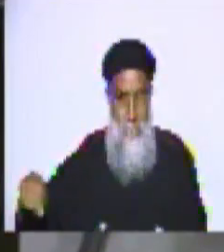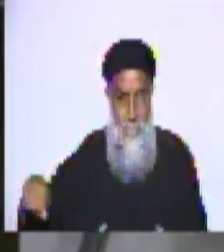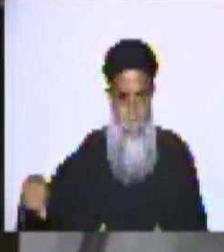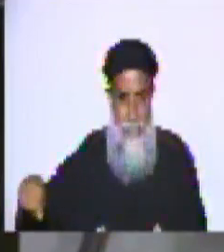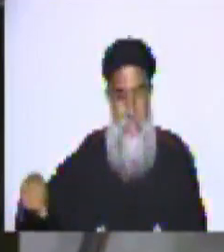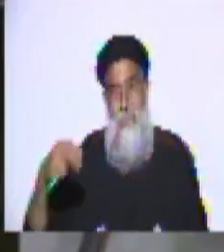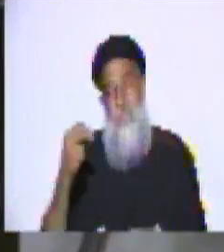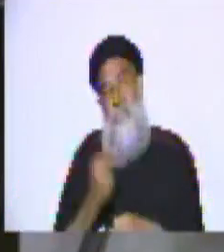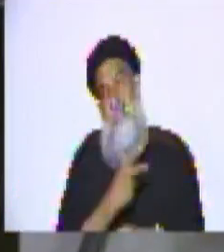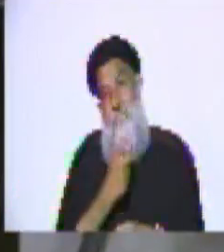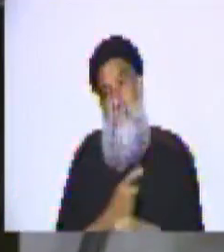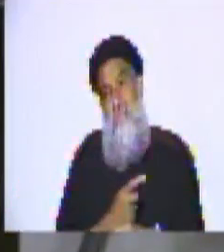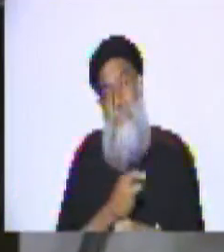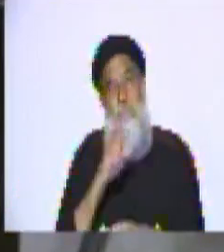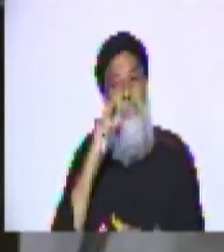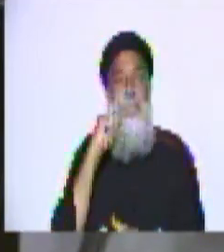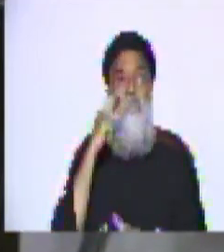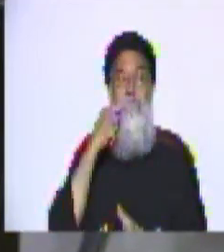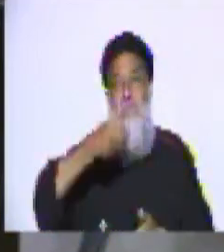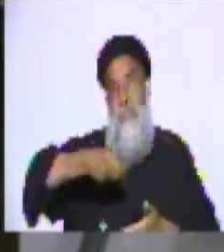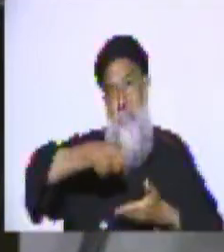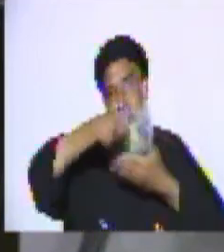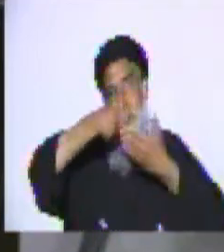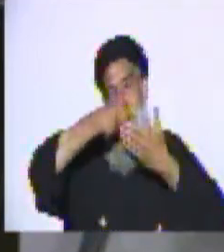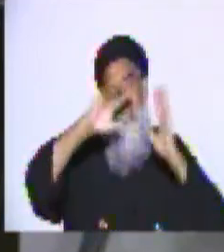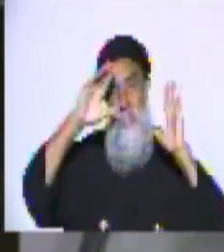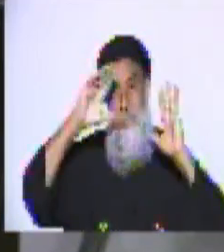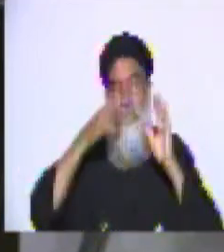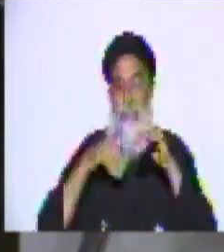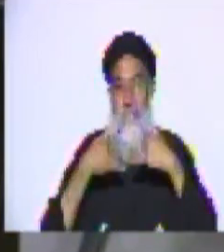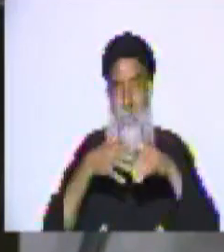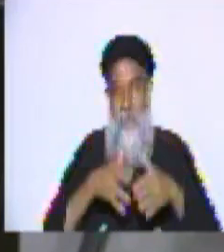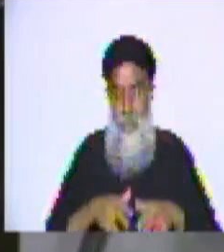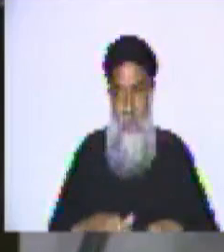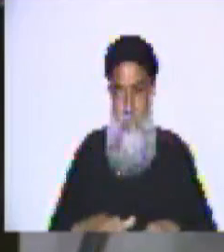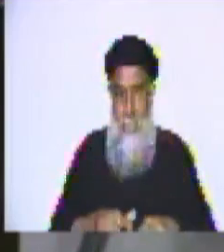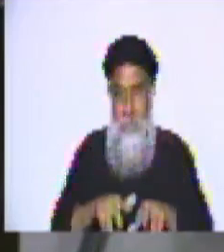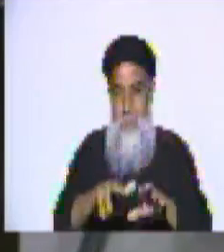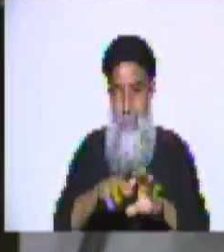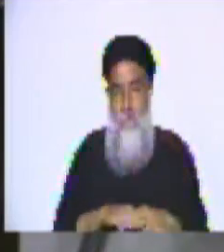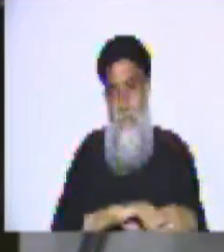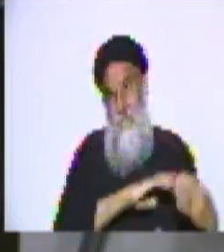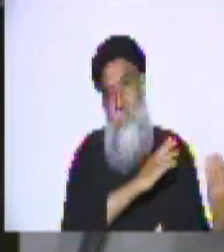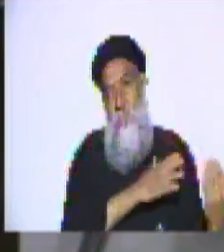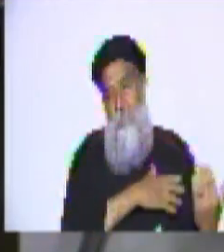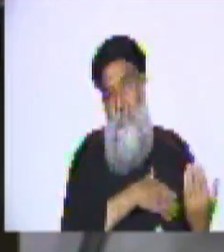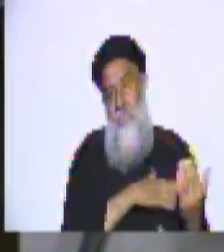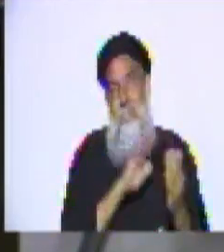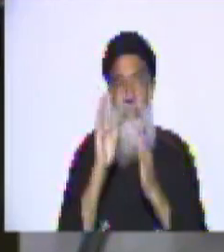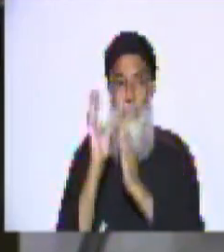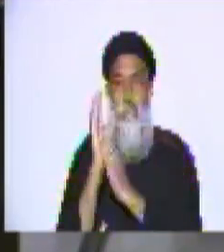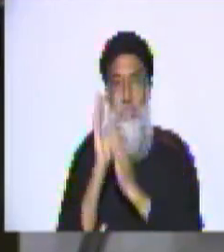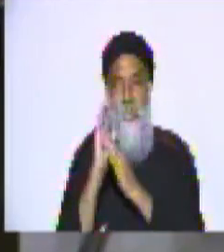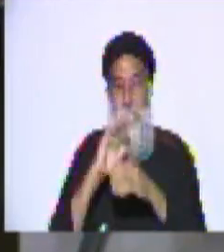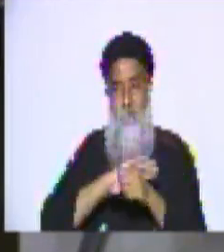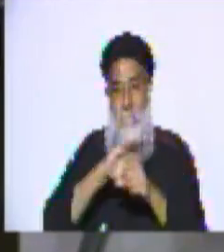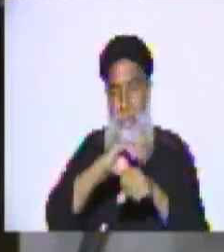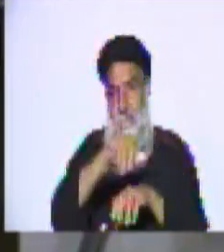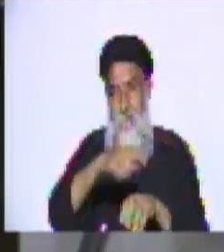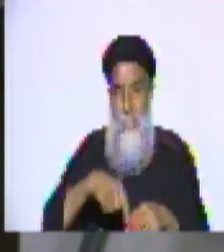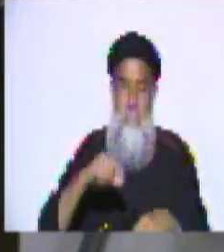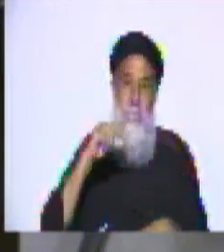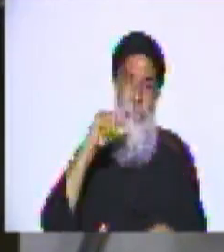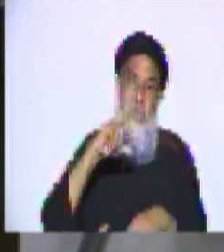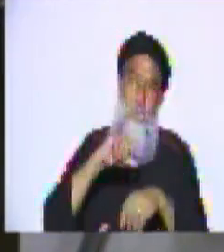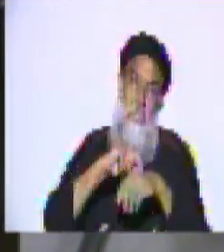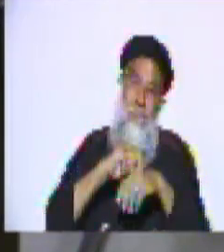ما بقاش مسؤول عنها. فده اللي بيخليني أسلك كده. مؤمن إن اللي على المذبح جسد ودم المسيح